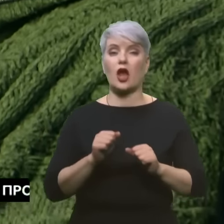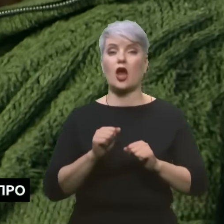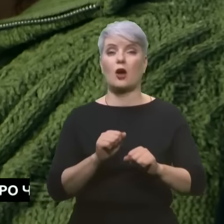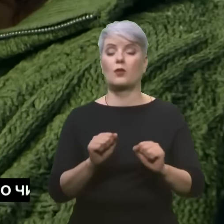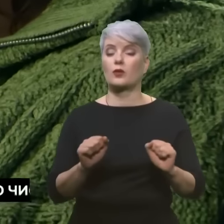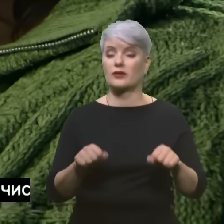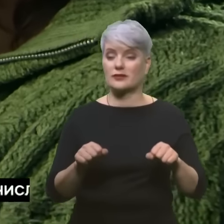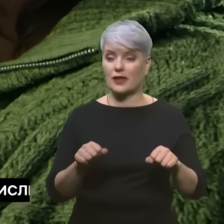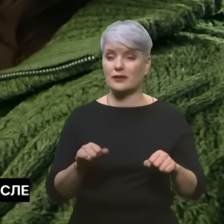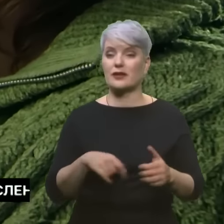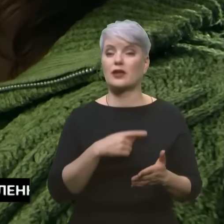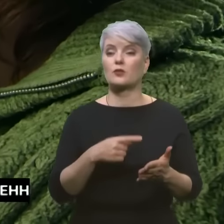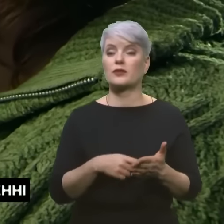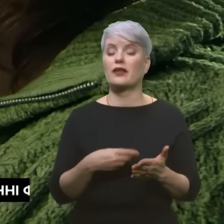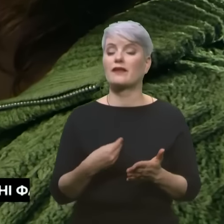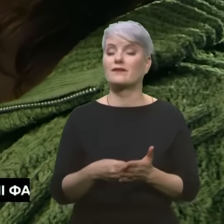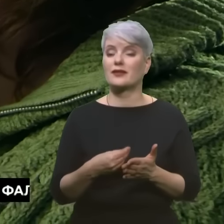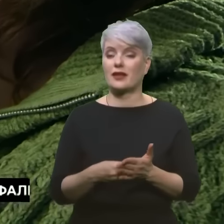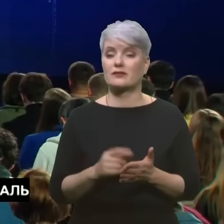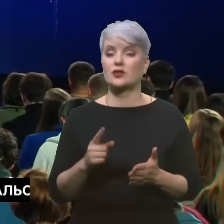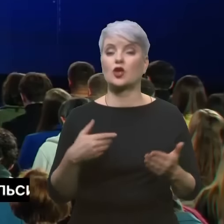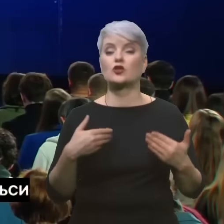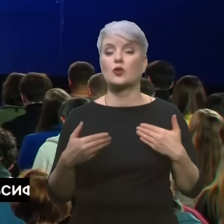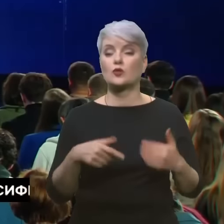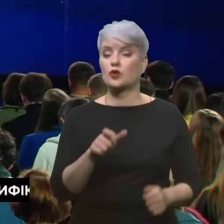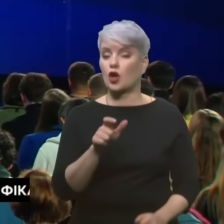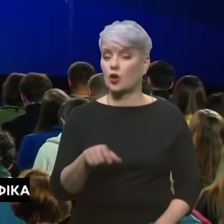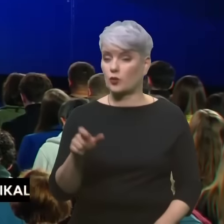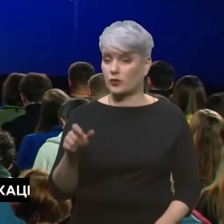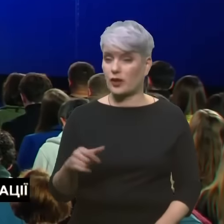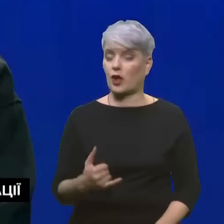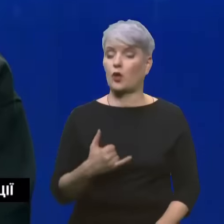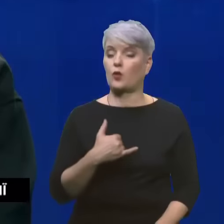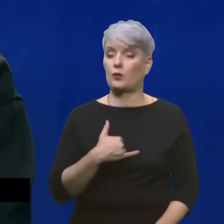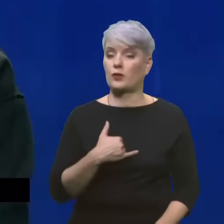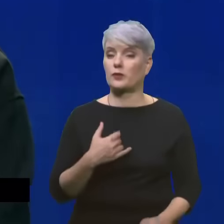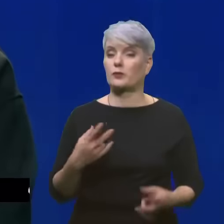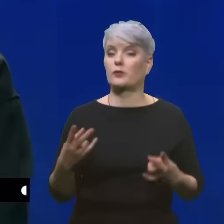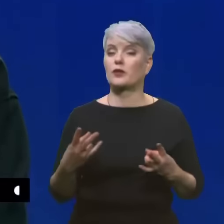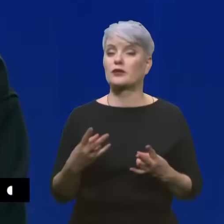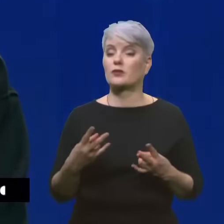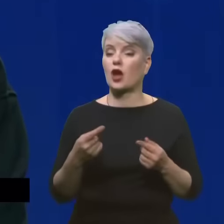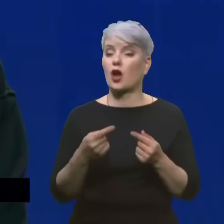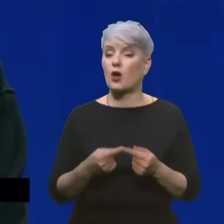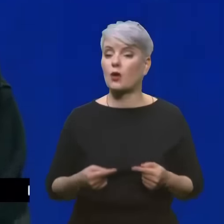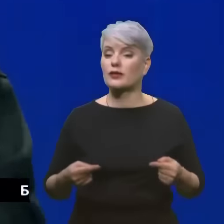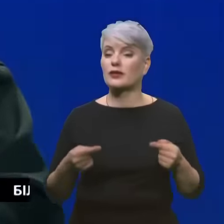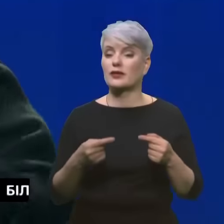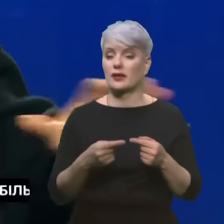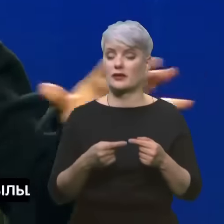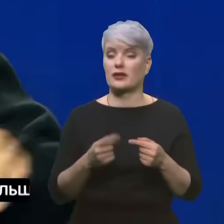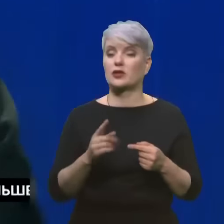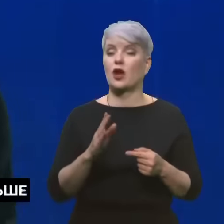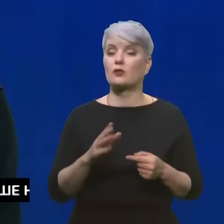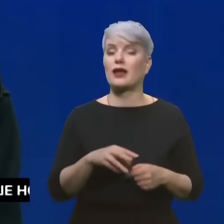обороноздатності і питання фінансів. Що стосується людей, у мене тут мені потрібна конкретика, тому що що буде